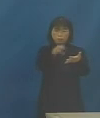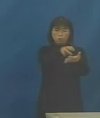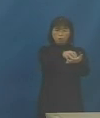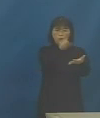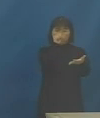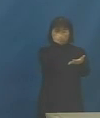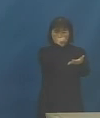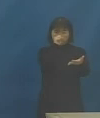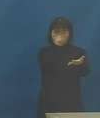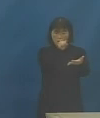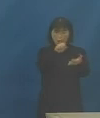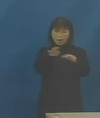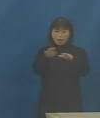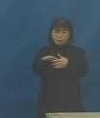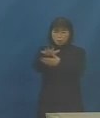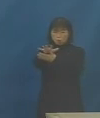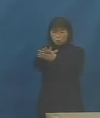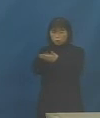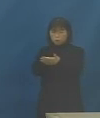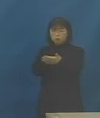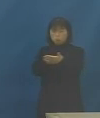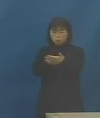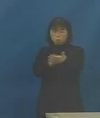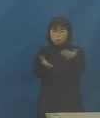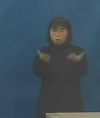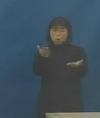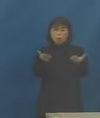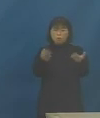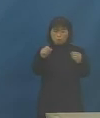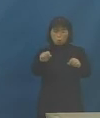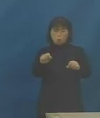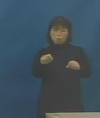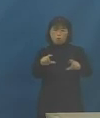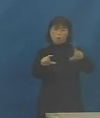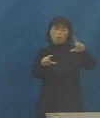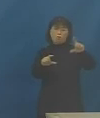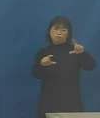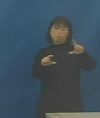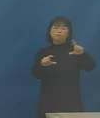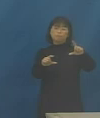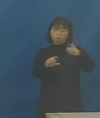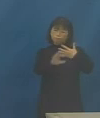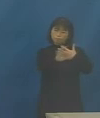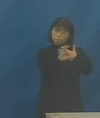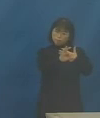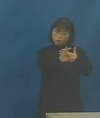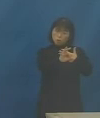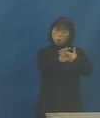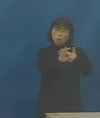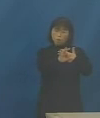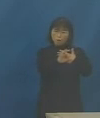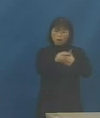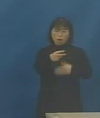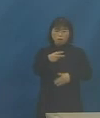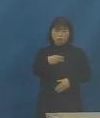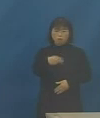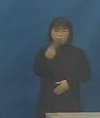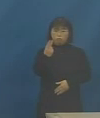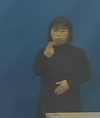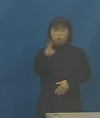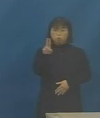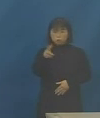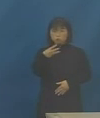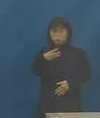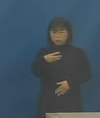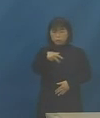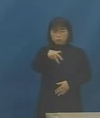現行リストよりも増加するということになります例えばあのウミスズメとか